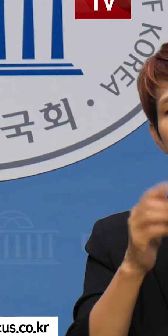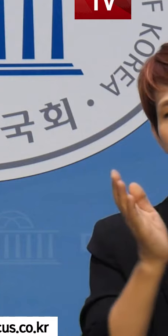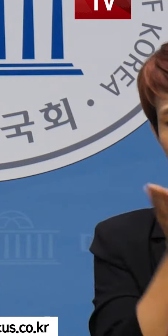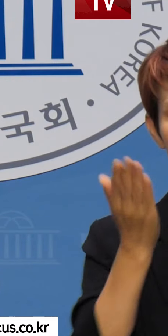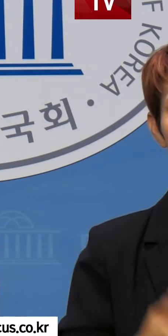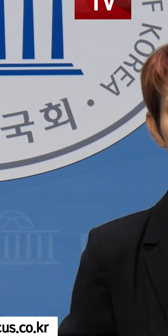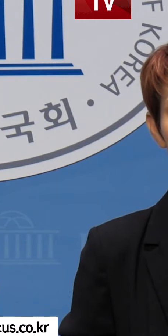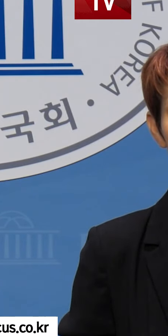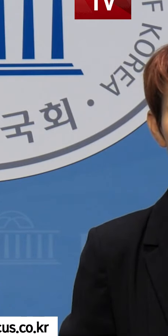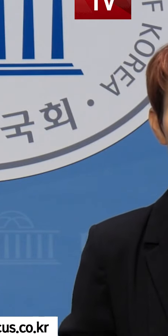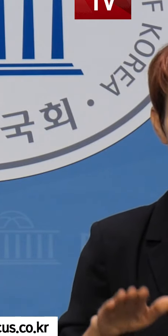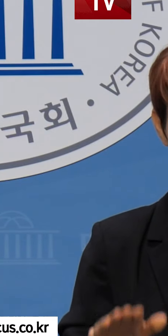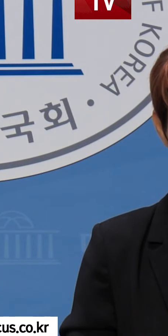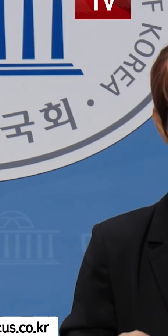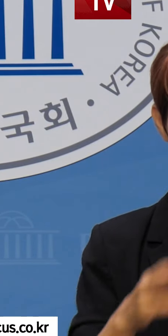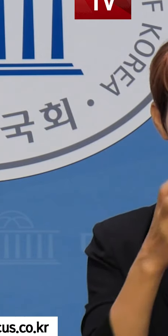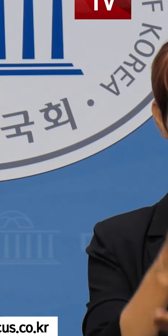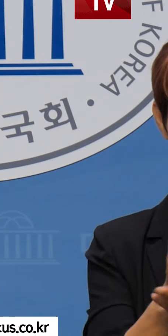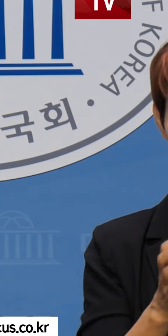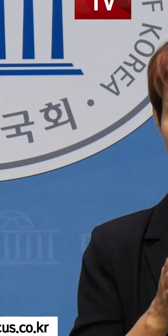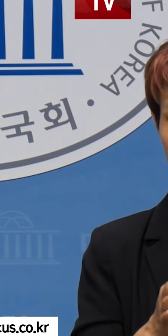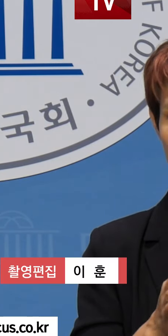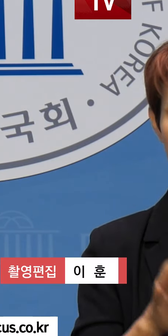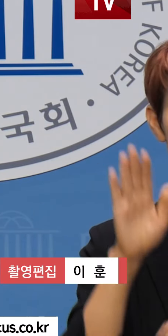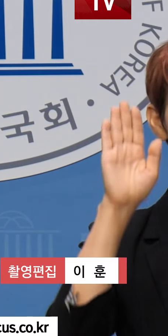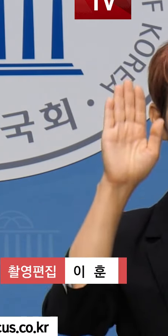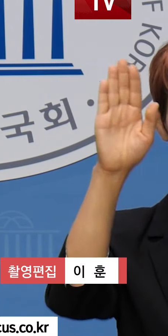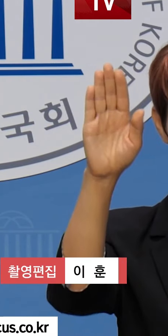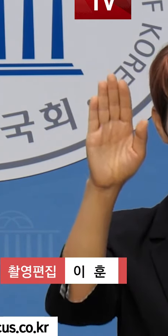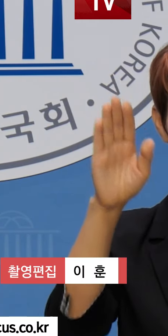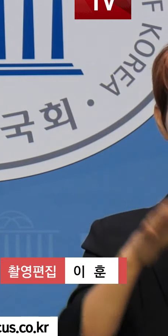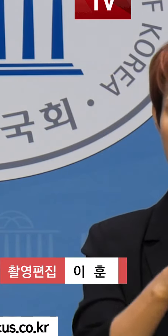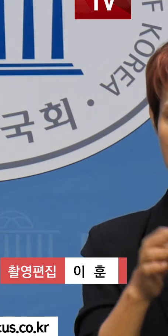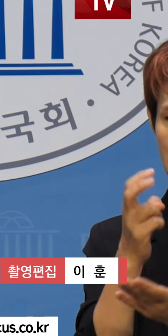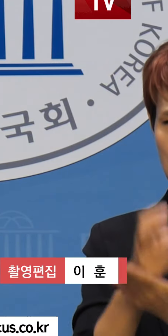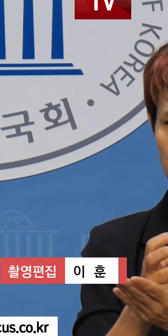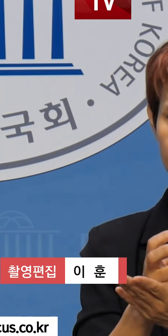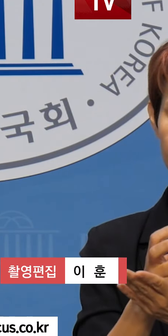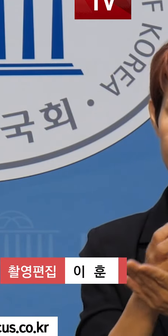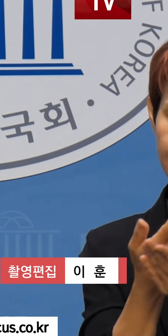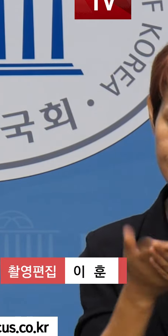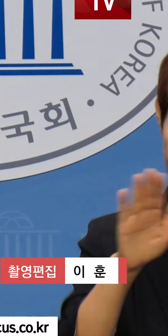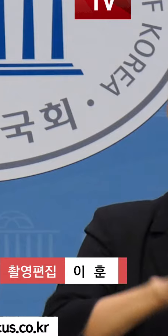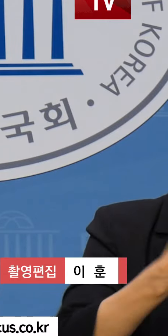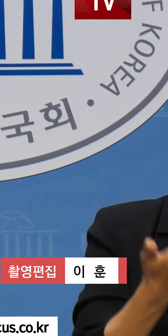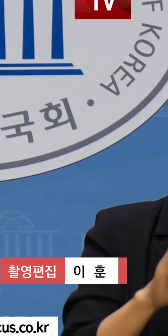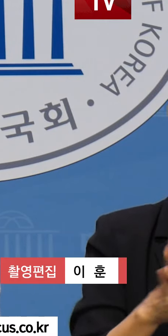오늘 항공안전법을 비롯하여 앞으로도 유관 법령을 지속 개정해